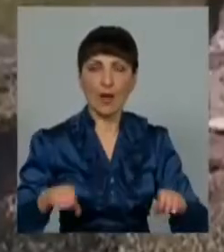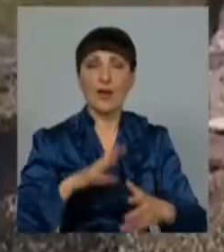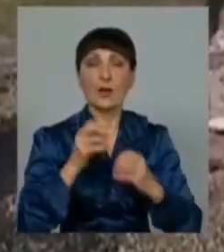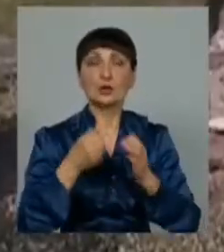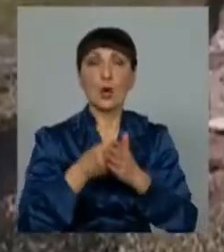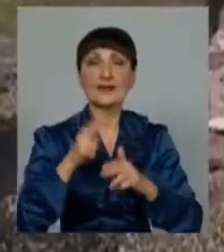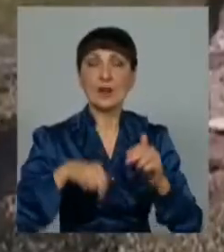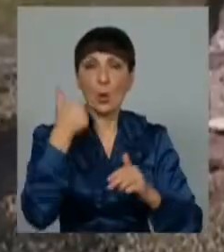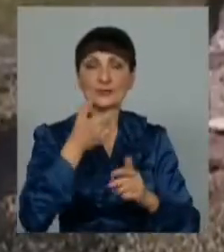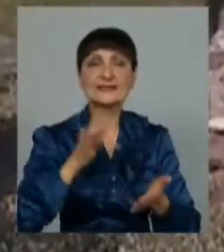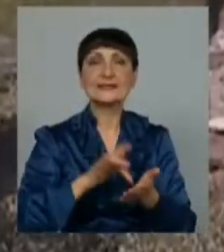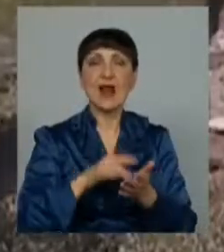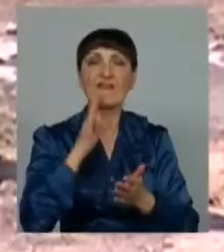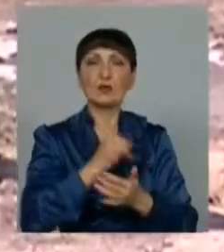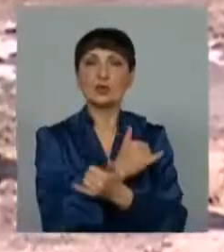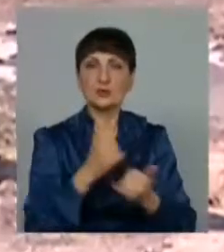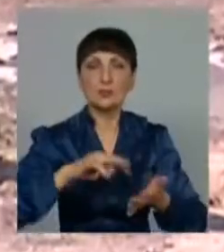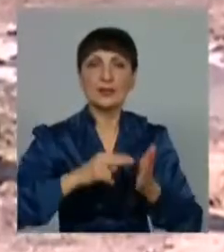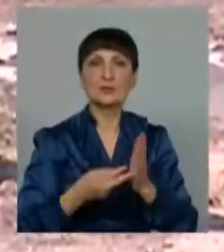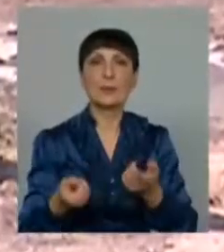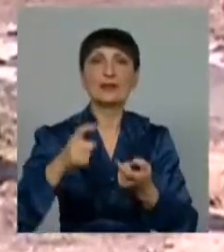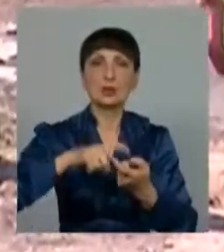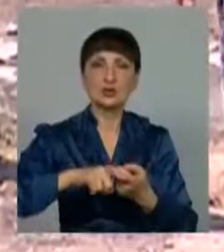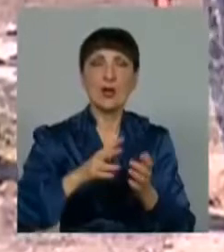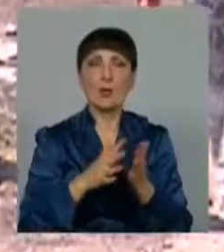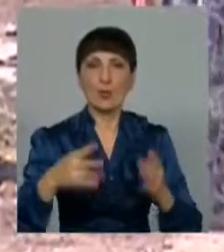конца года к центральному водоснабжению планируется